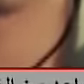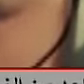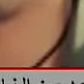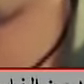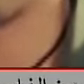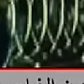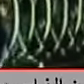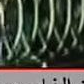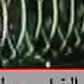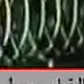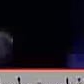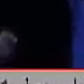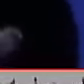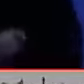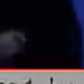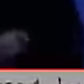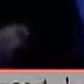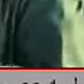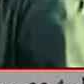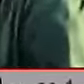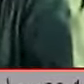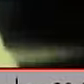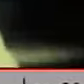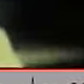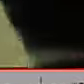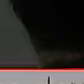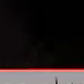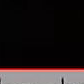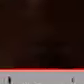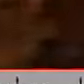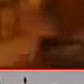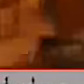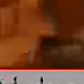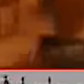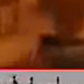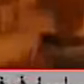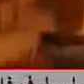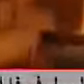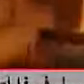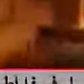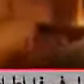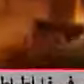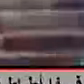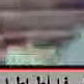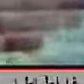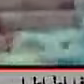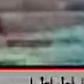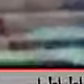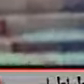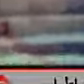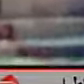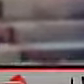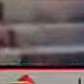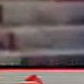مسار كريم عبد العزيز من الإخراج إلى التمثيل على يد المخرج شريف عرفة، ثم لعب أول بطولة مطلقة